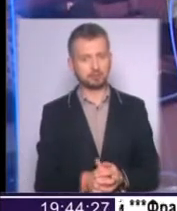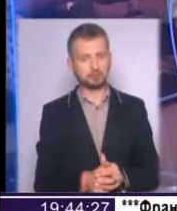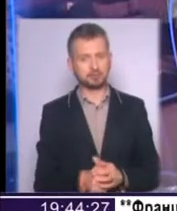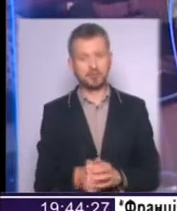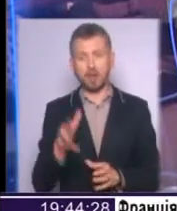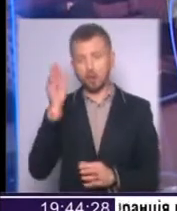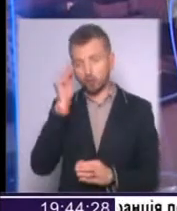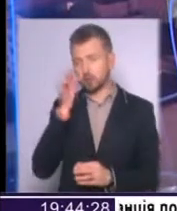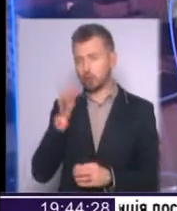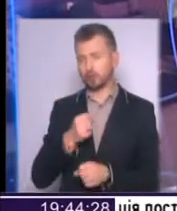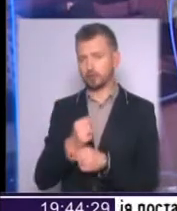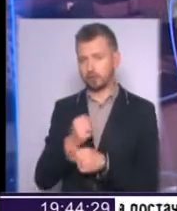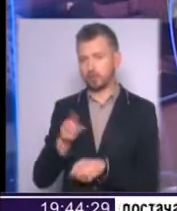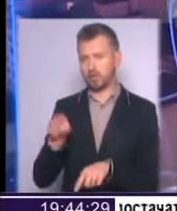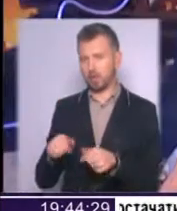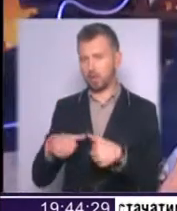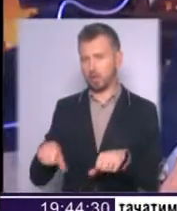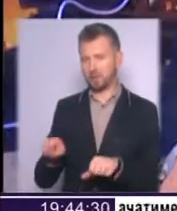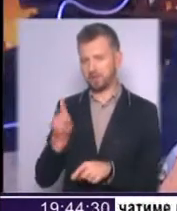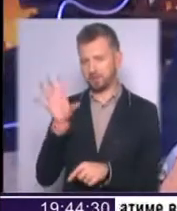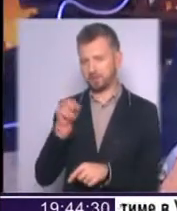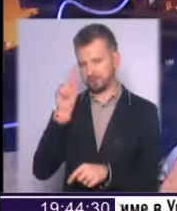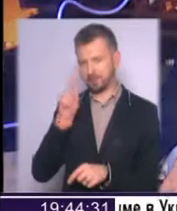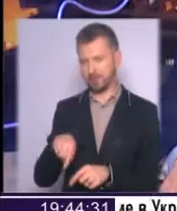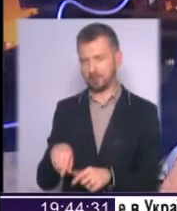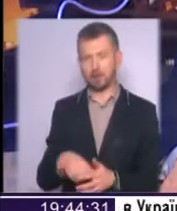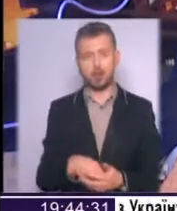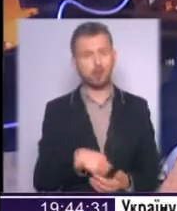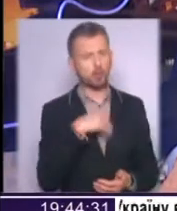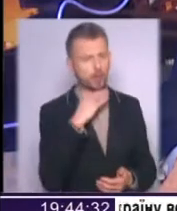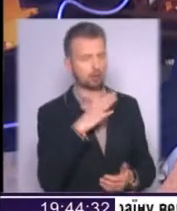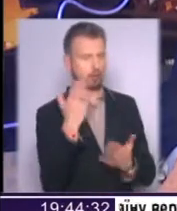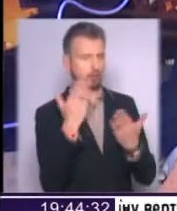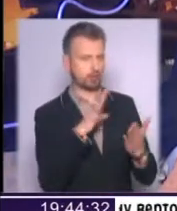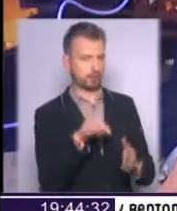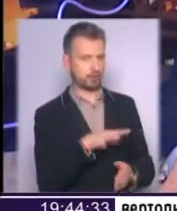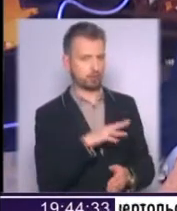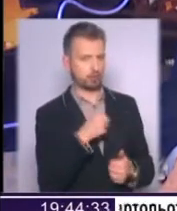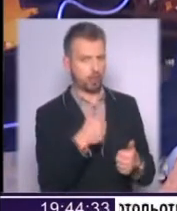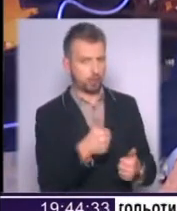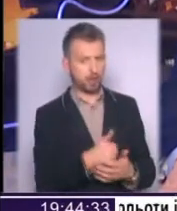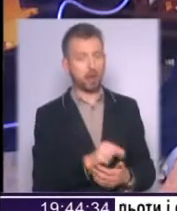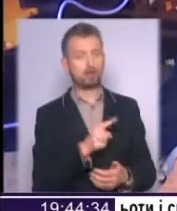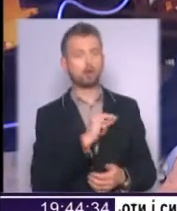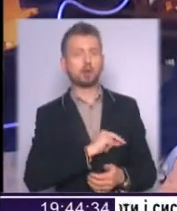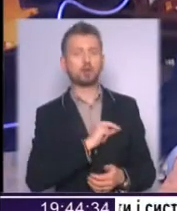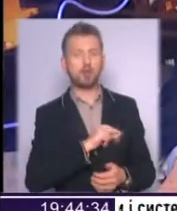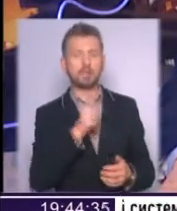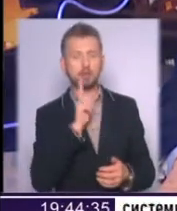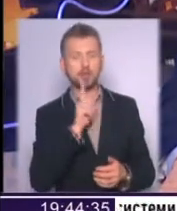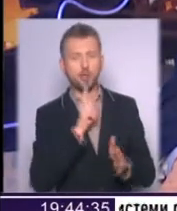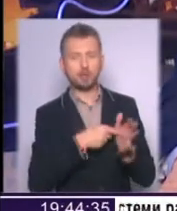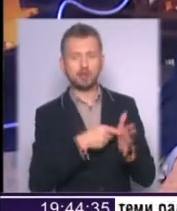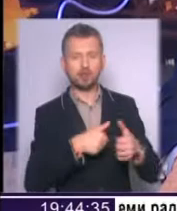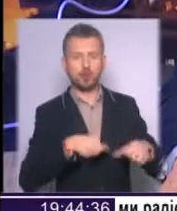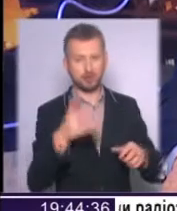деяких комісій, то ви ж знаєте краще за мене. Достатньо було прочитати, і все було добре. Mm-hmm. Чому працювали тимчасові слідчі комісії неефективно в попередні періоди?